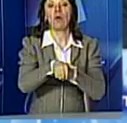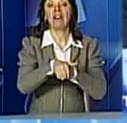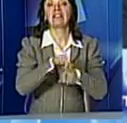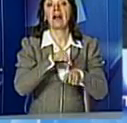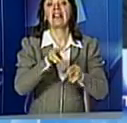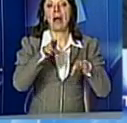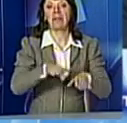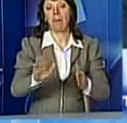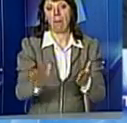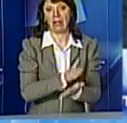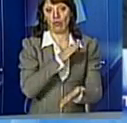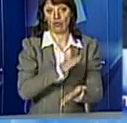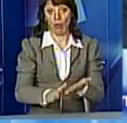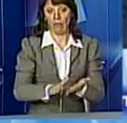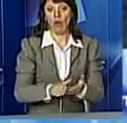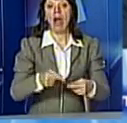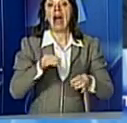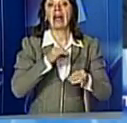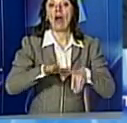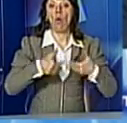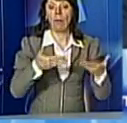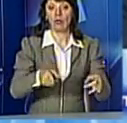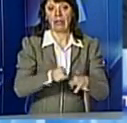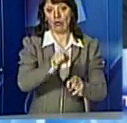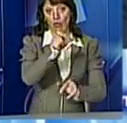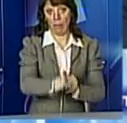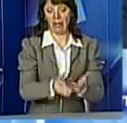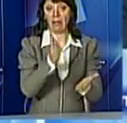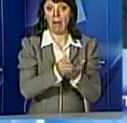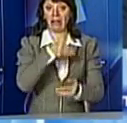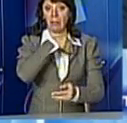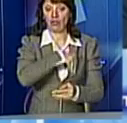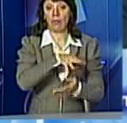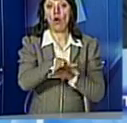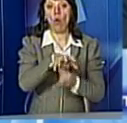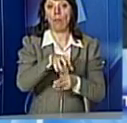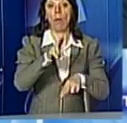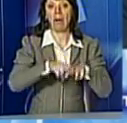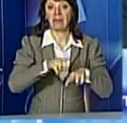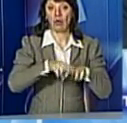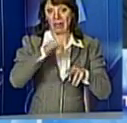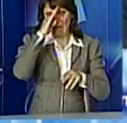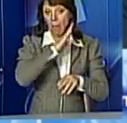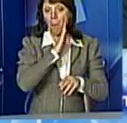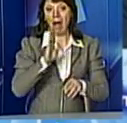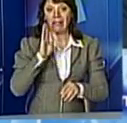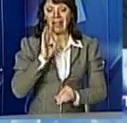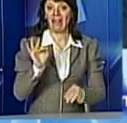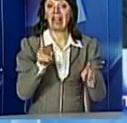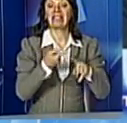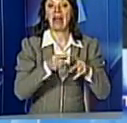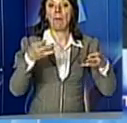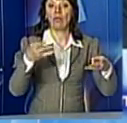це безкоштовно ми рекомендуємо також громадянам мати при собі ксарокопії паспортів батьків це